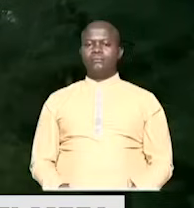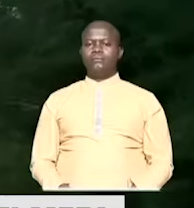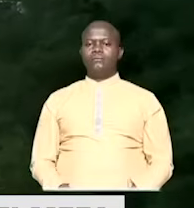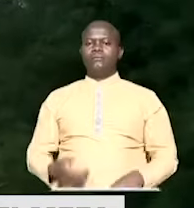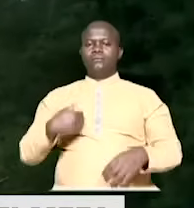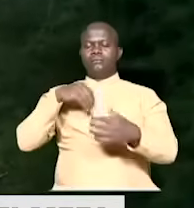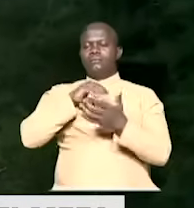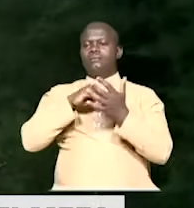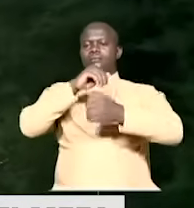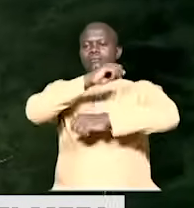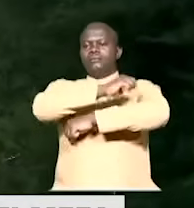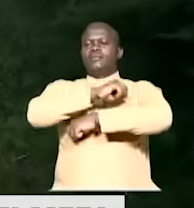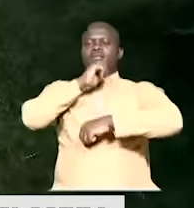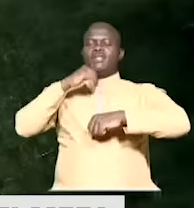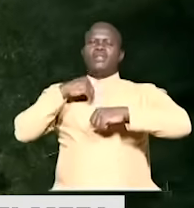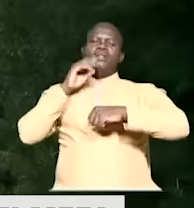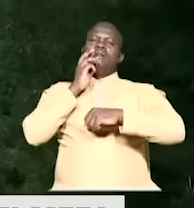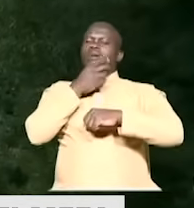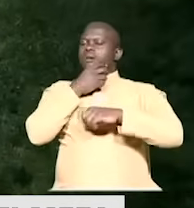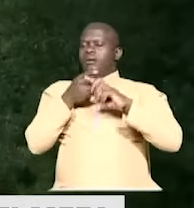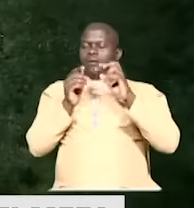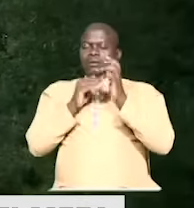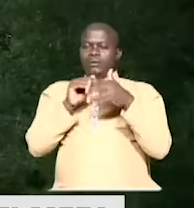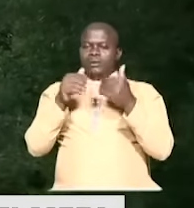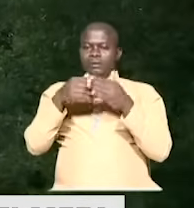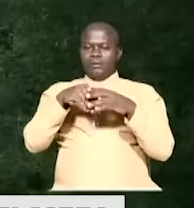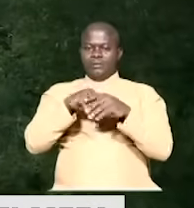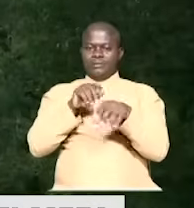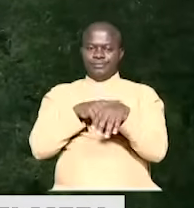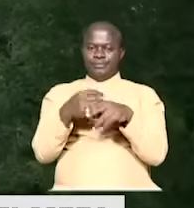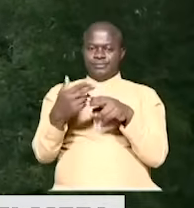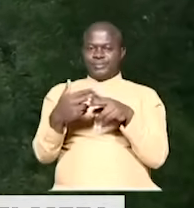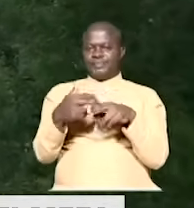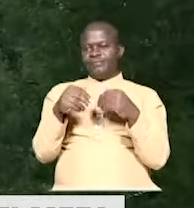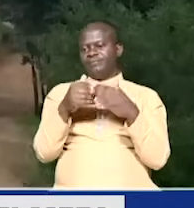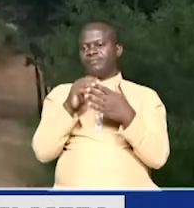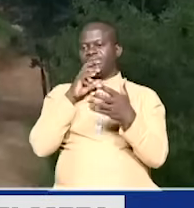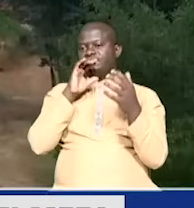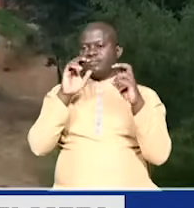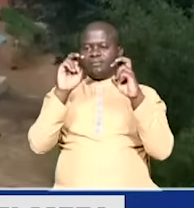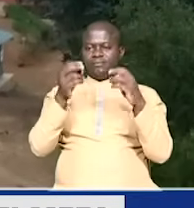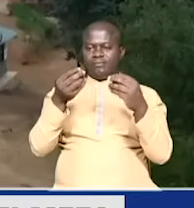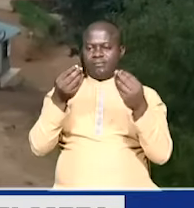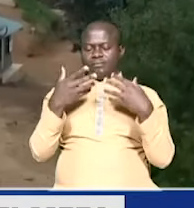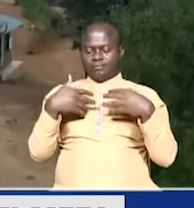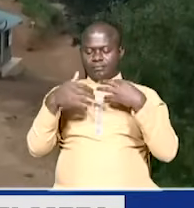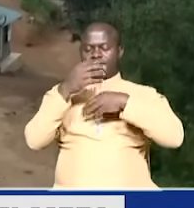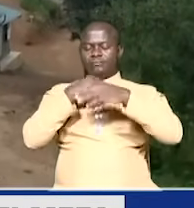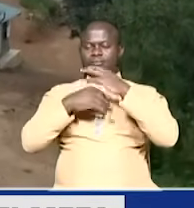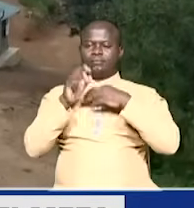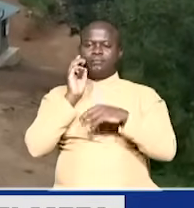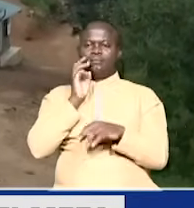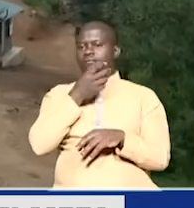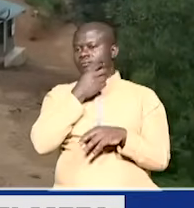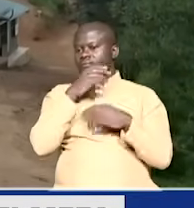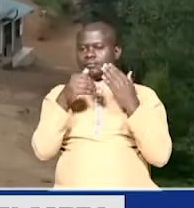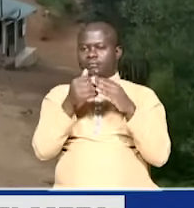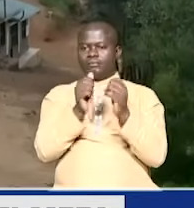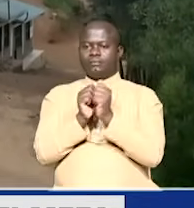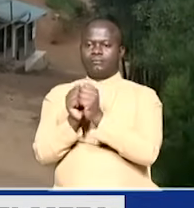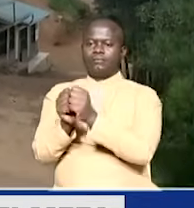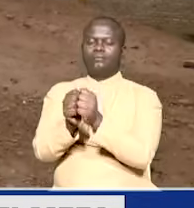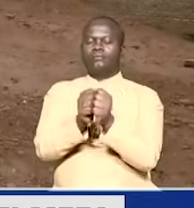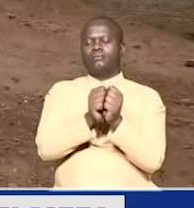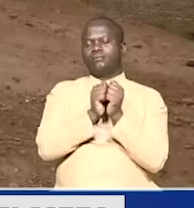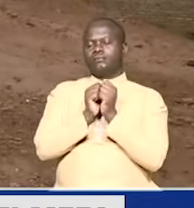by'amashuri binyuranye bitagira amazi ariko mu gihe tutegereje yuko baduha hari uruganda rw'amazi biteganywa kubaka mu gihe cy'umwaka n'igice